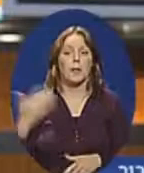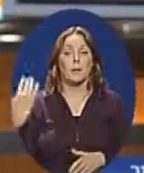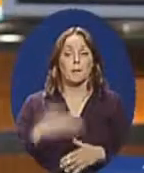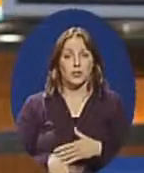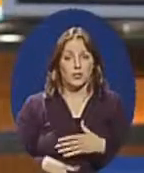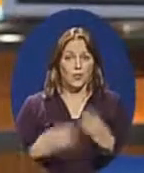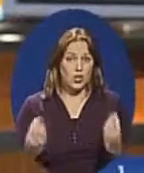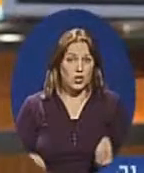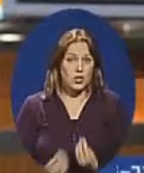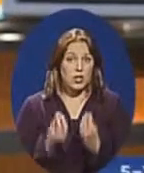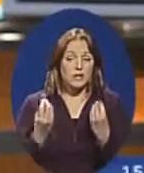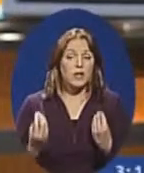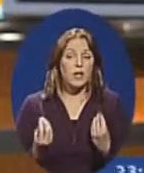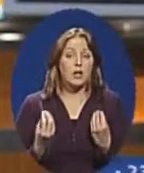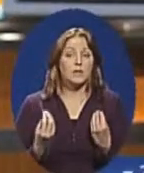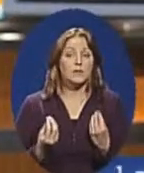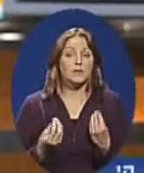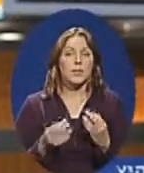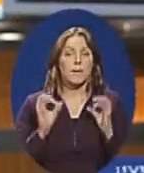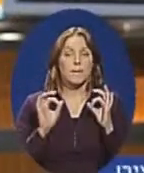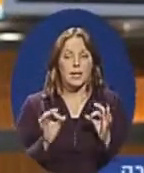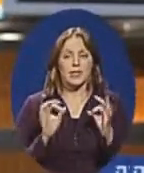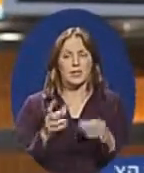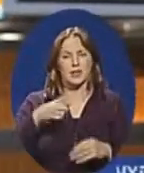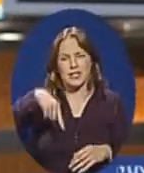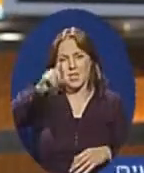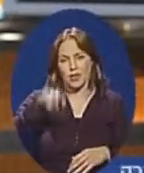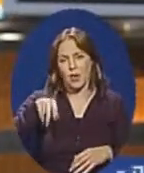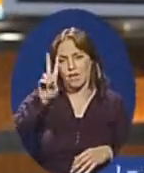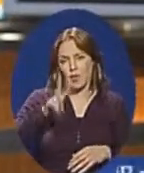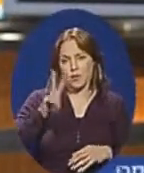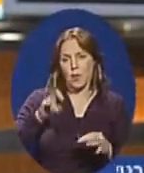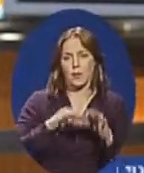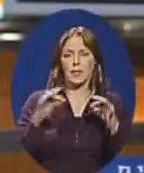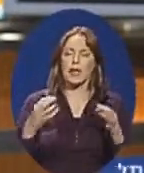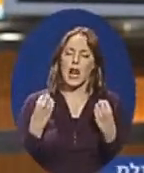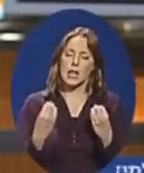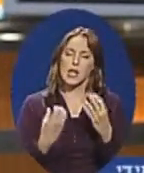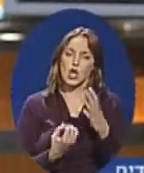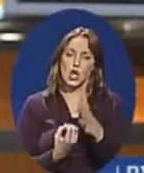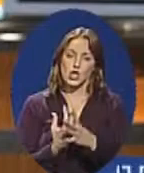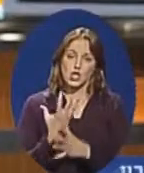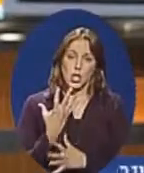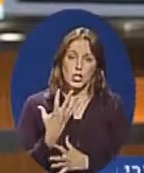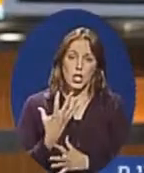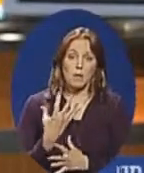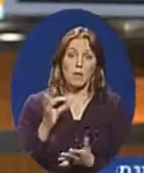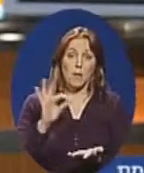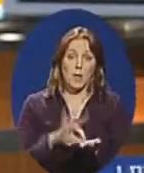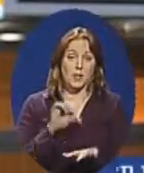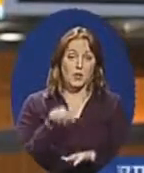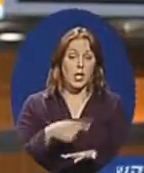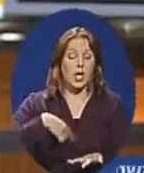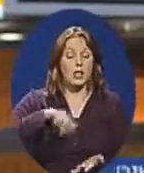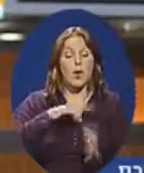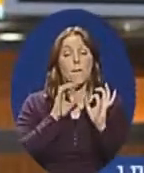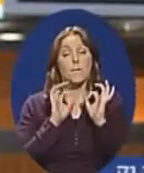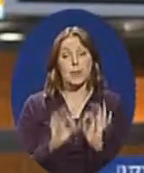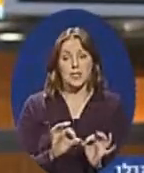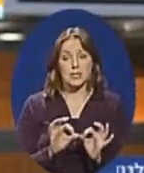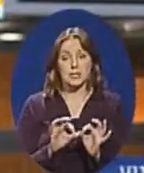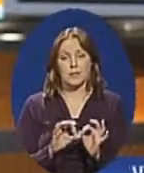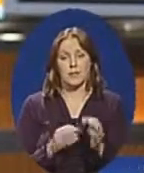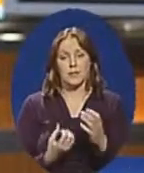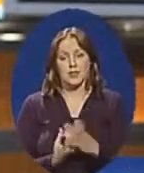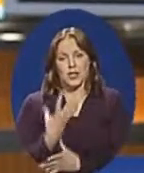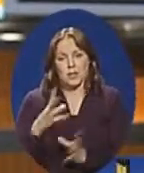בסופו של דבר, בעצם בינואר, מפברואר, הוא מתחיל לאט לאט להשתקם, ומהנקודה הזאת אנחנו בעצם משתקמים